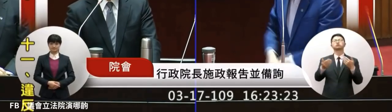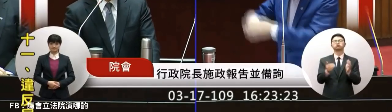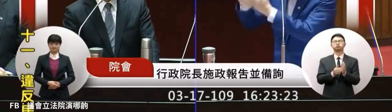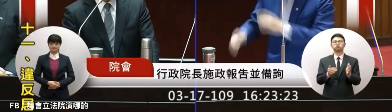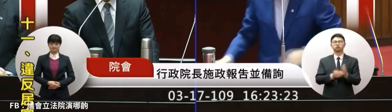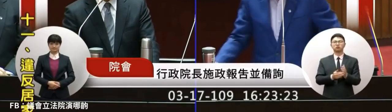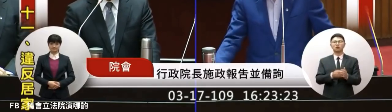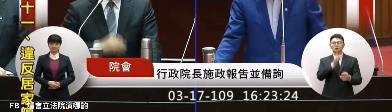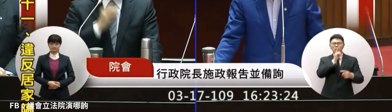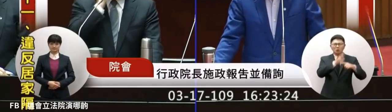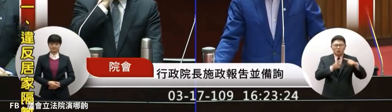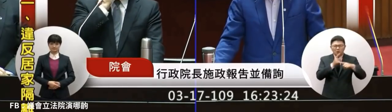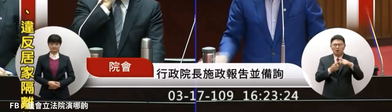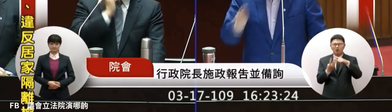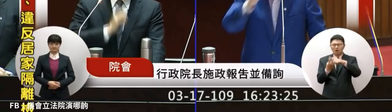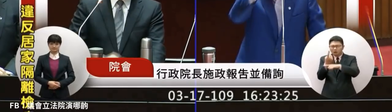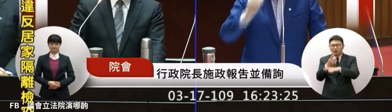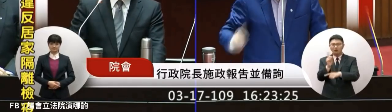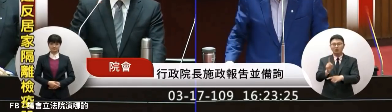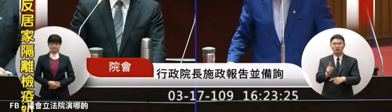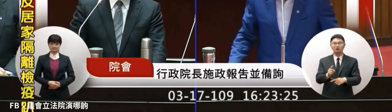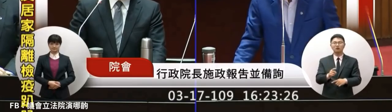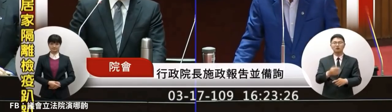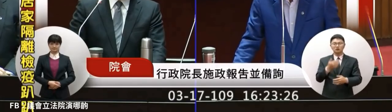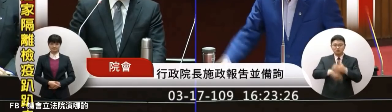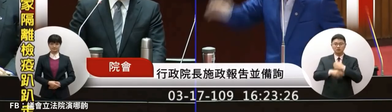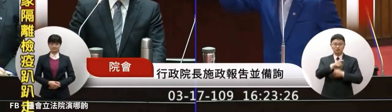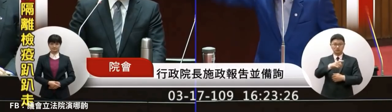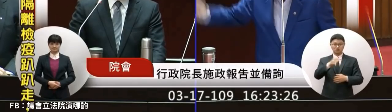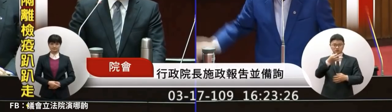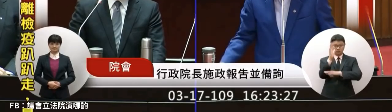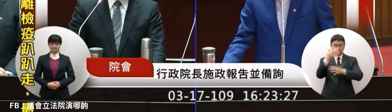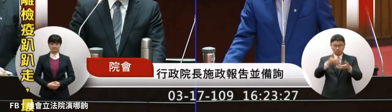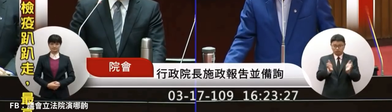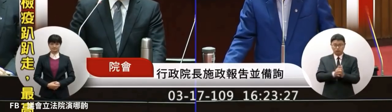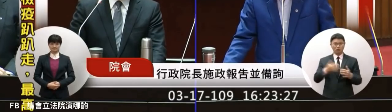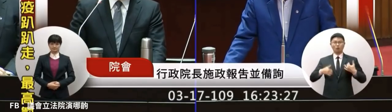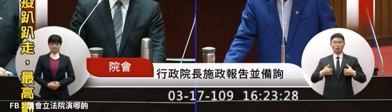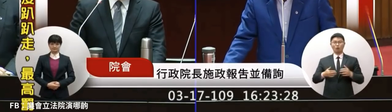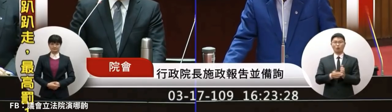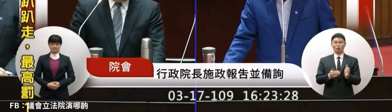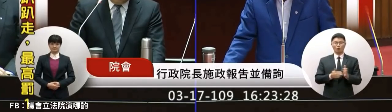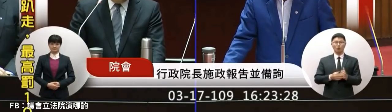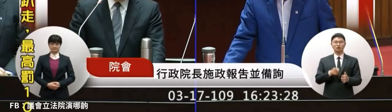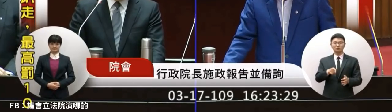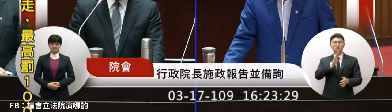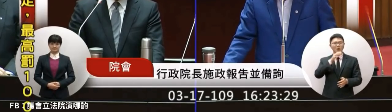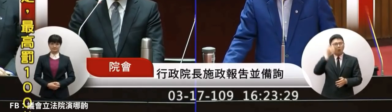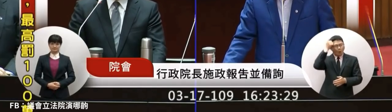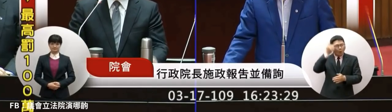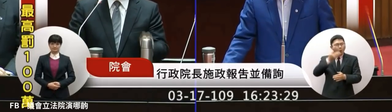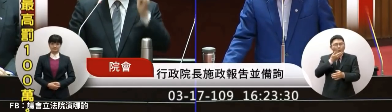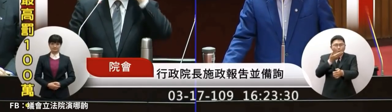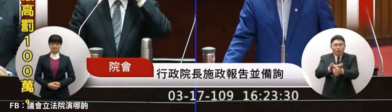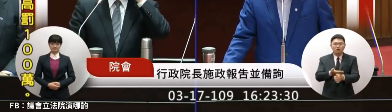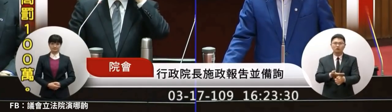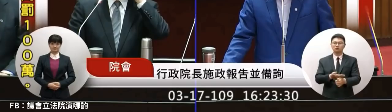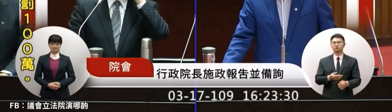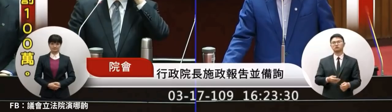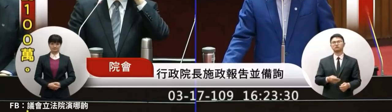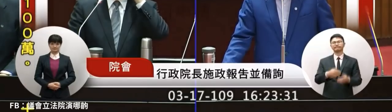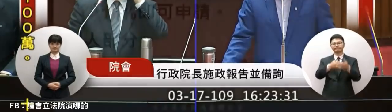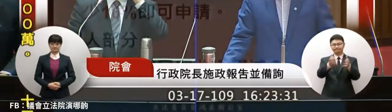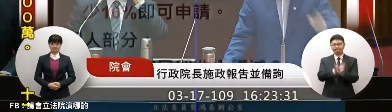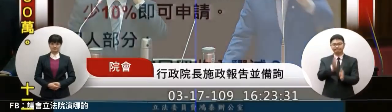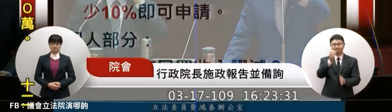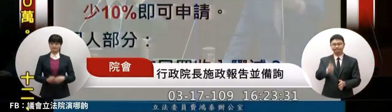个一半，讲个1/3剩下是你财政部高兴，你就可以给人，你认为那是恩惠吗？部